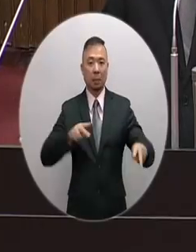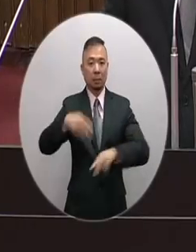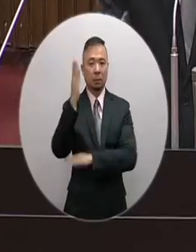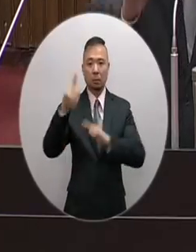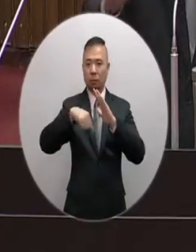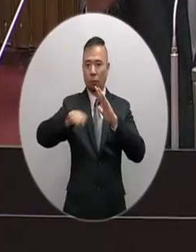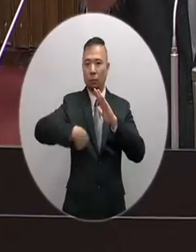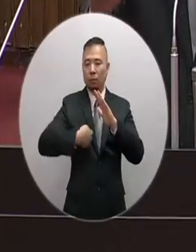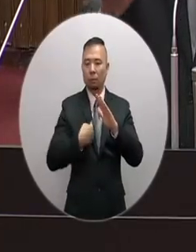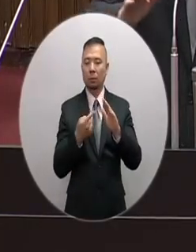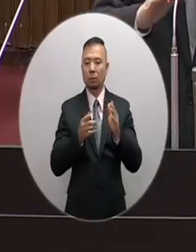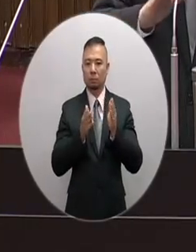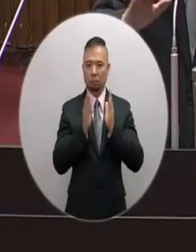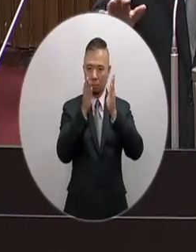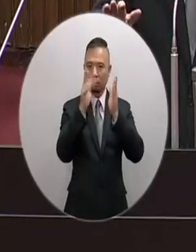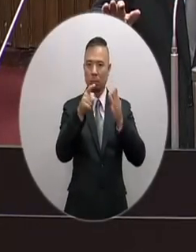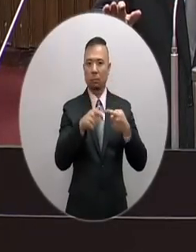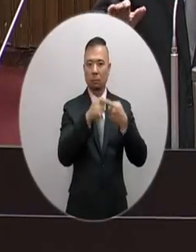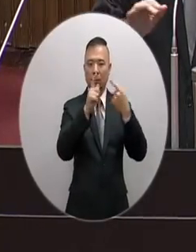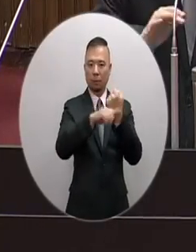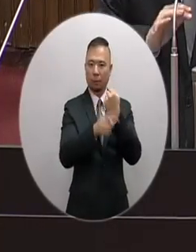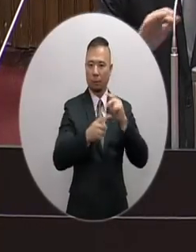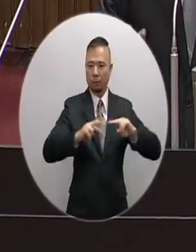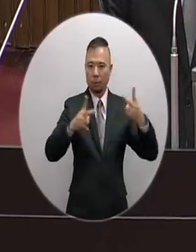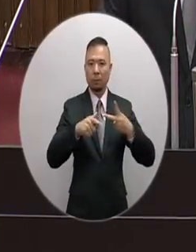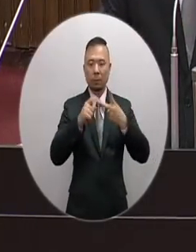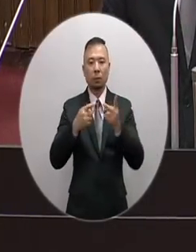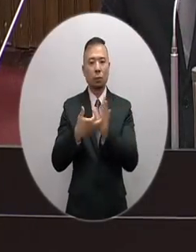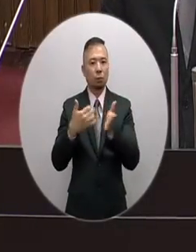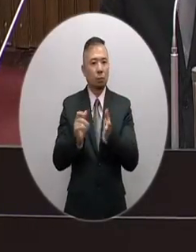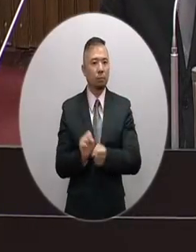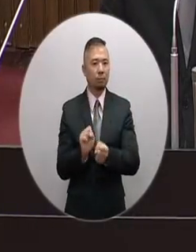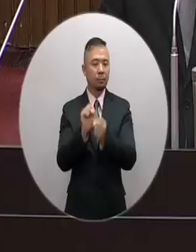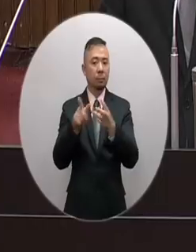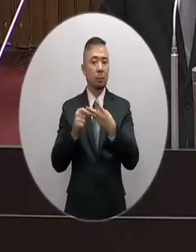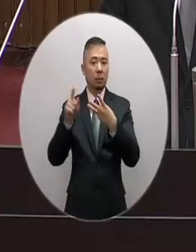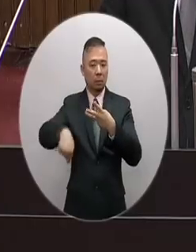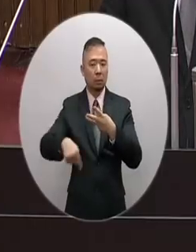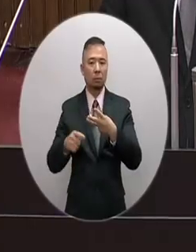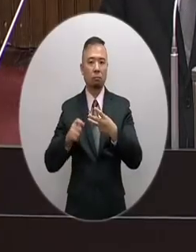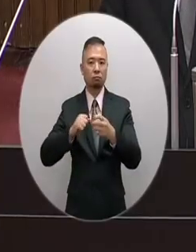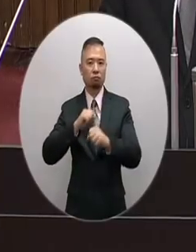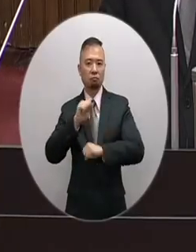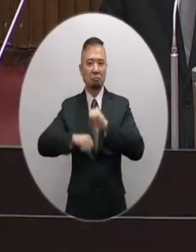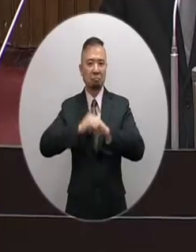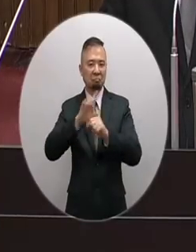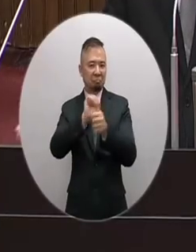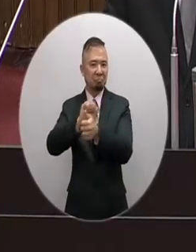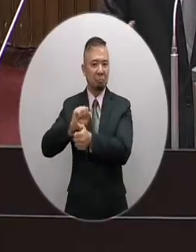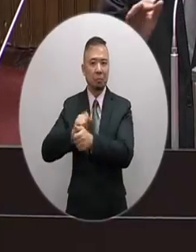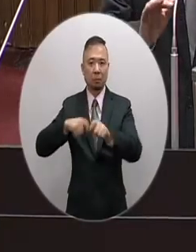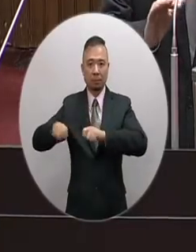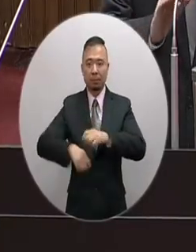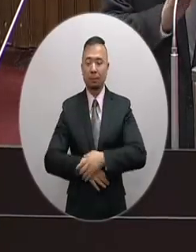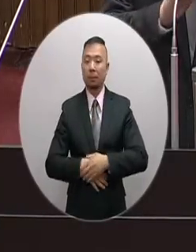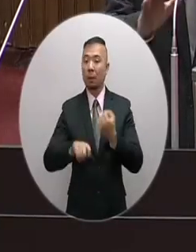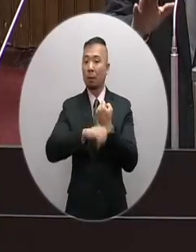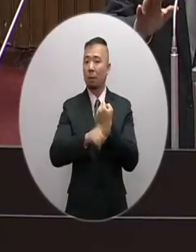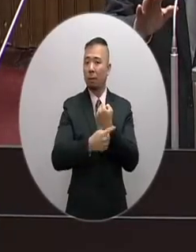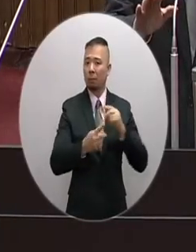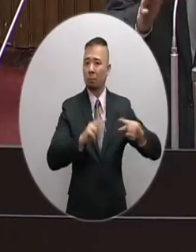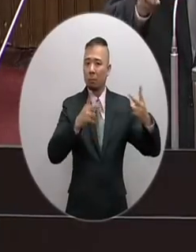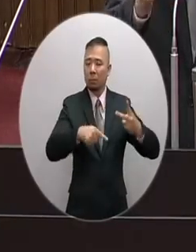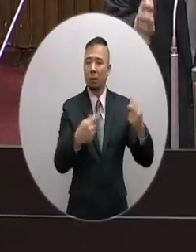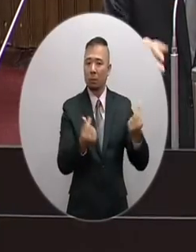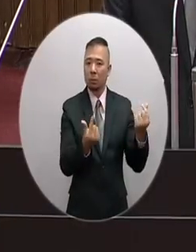取的包括修法编列预算，还有提出行动方案。 对， 那修法方面呢，我们就是包括组织